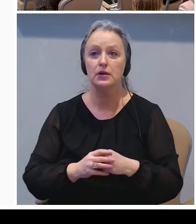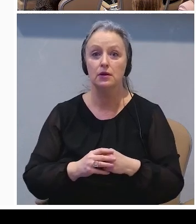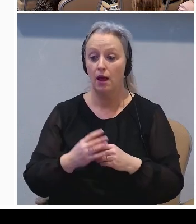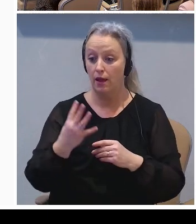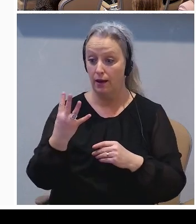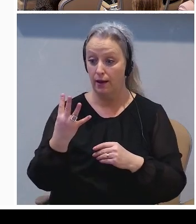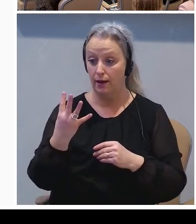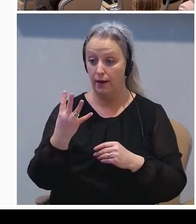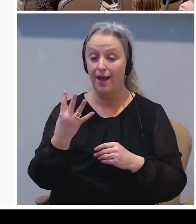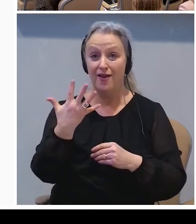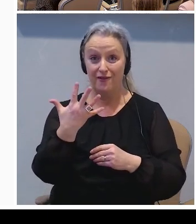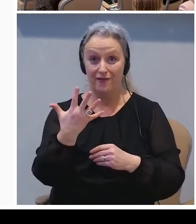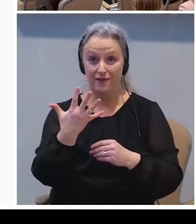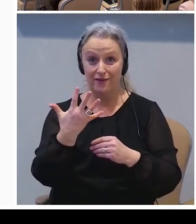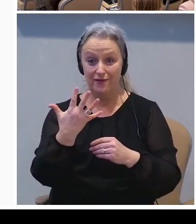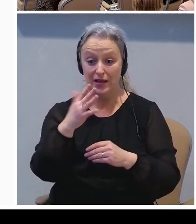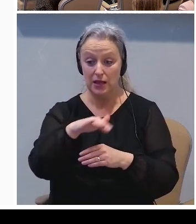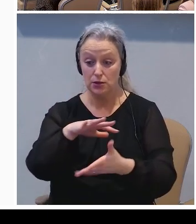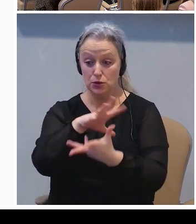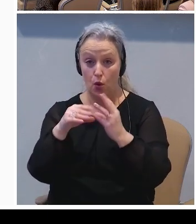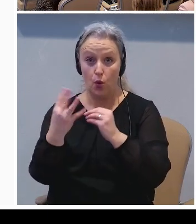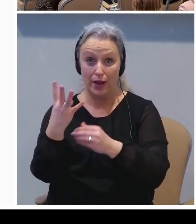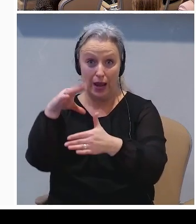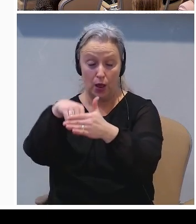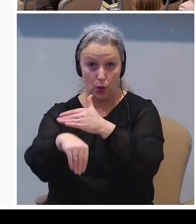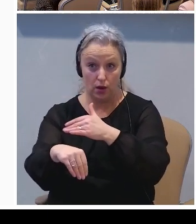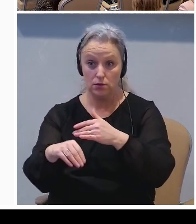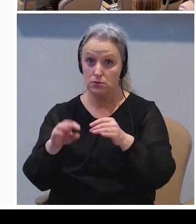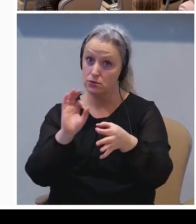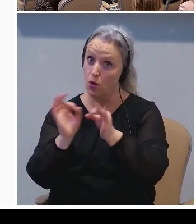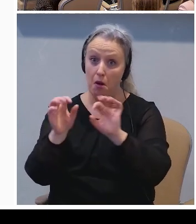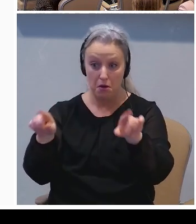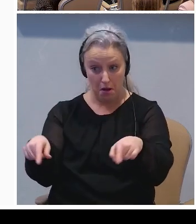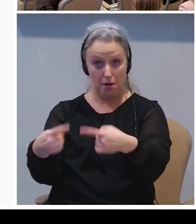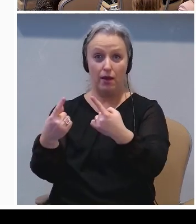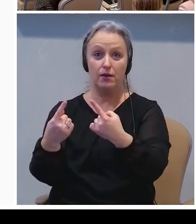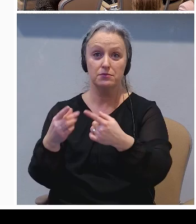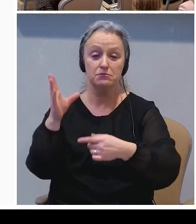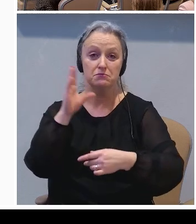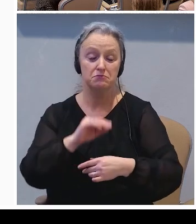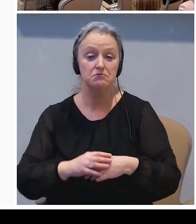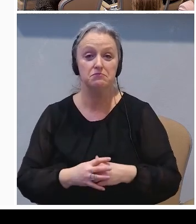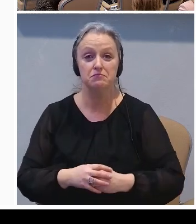4 lapsel 5 on nüüd 3 aastat pärast siirtamist normaalne areng.